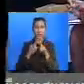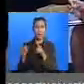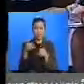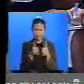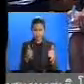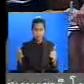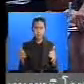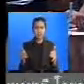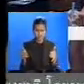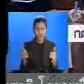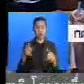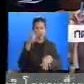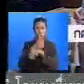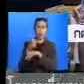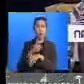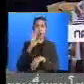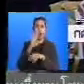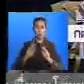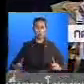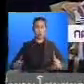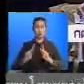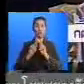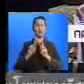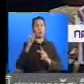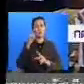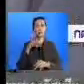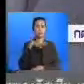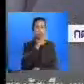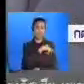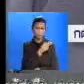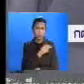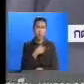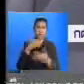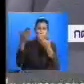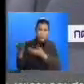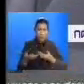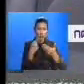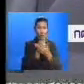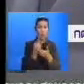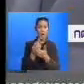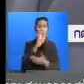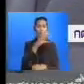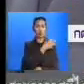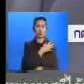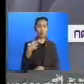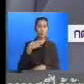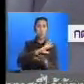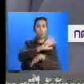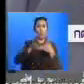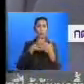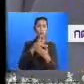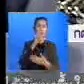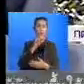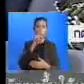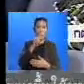พิทยสุนันผู้บริหารระดับสูงของกระทรวงสาธารณสุขเชิญผู้แทนคณะทูตประจำประเทศไทย 32ประเทศและ 5องค์กร